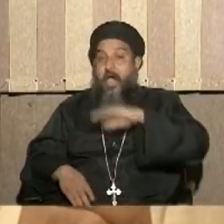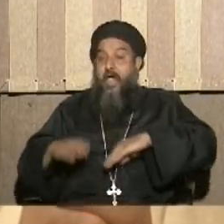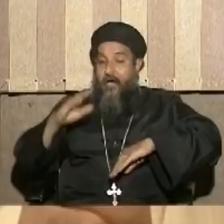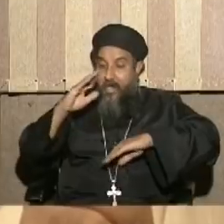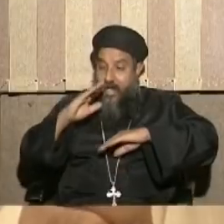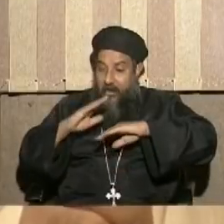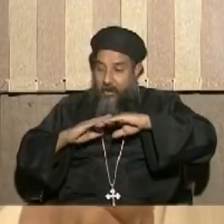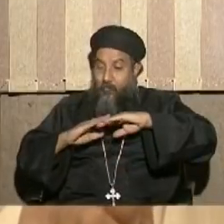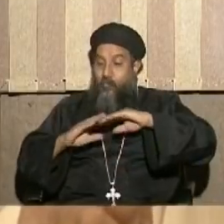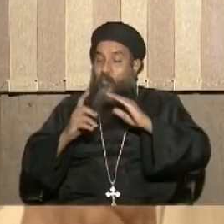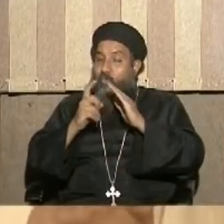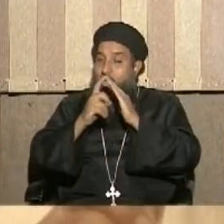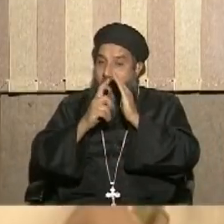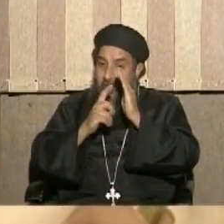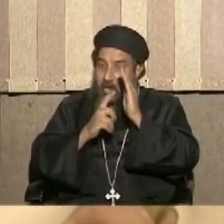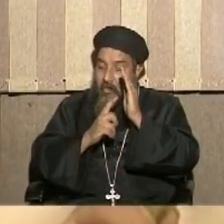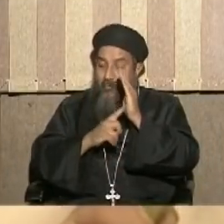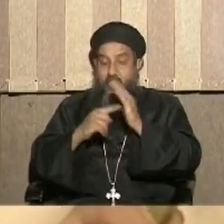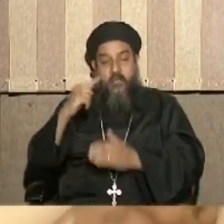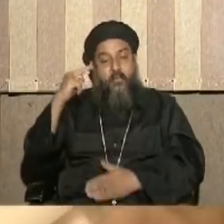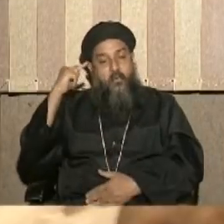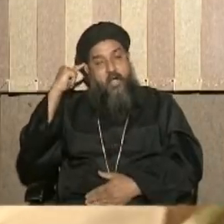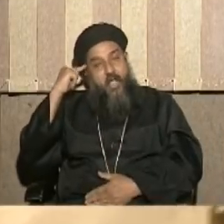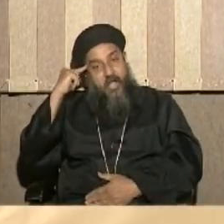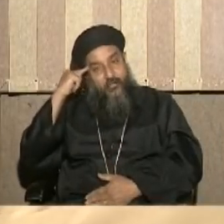نفذوا وصية رب المجد.